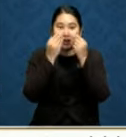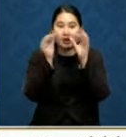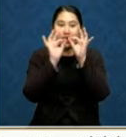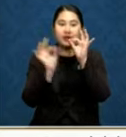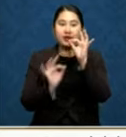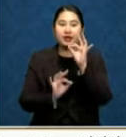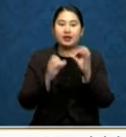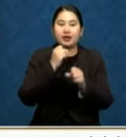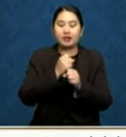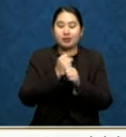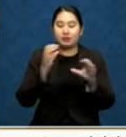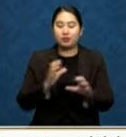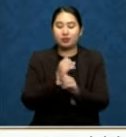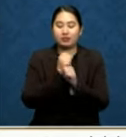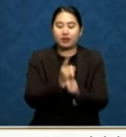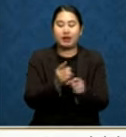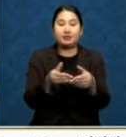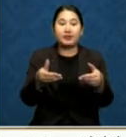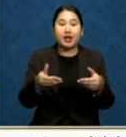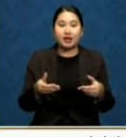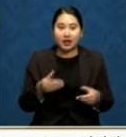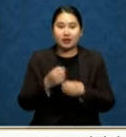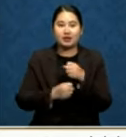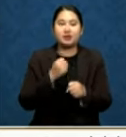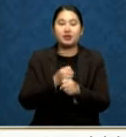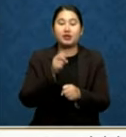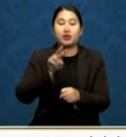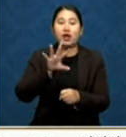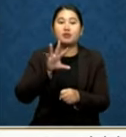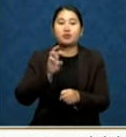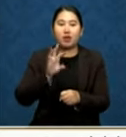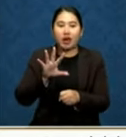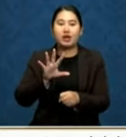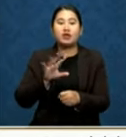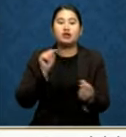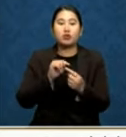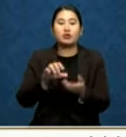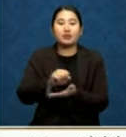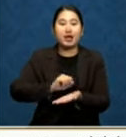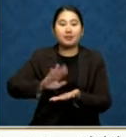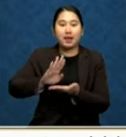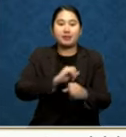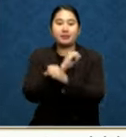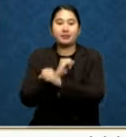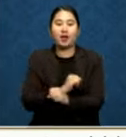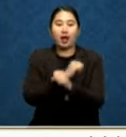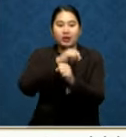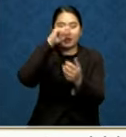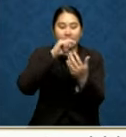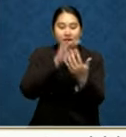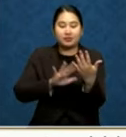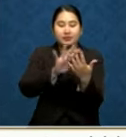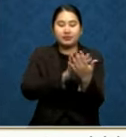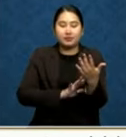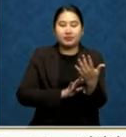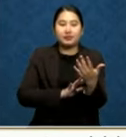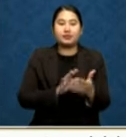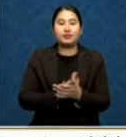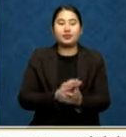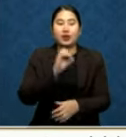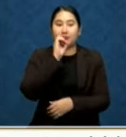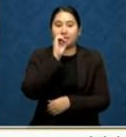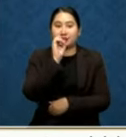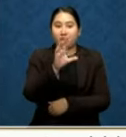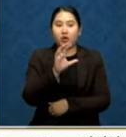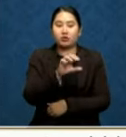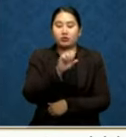คัญโดยสรุปตามรายงานประจำปี2565ของสถาบันเทคโนโลยีป้องกันประเทศได้กราบเรียนต่อท่านประธานสภาผู้แทนราษฎรและเรียนท่านสมาชิ